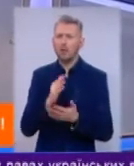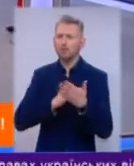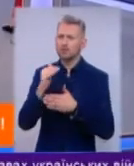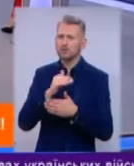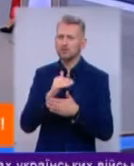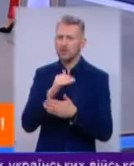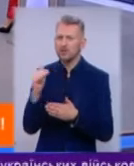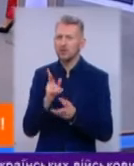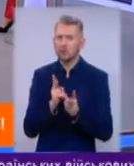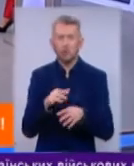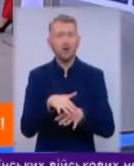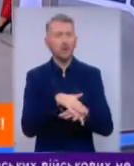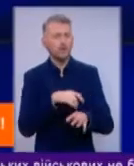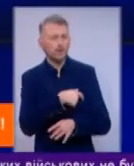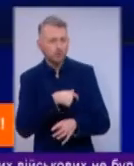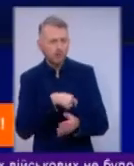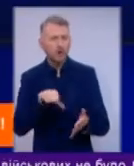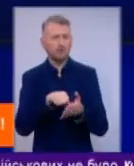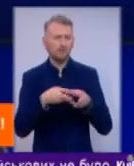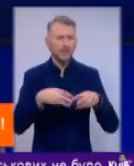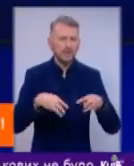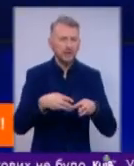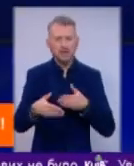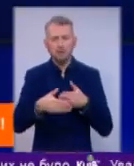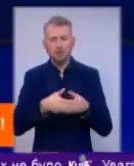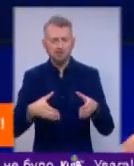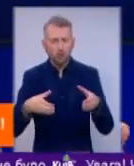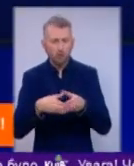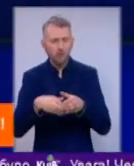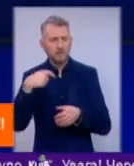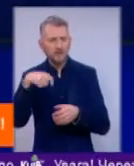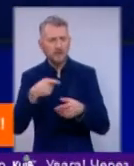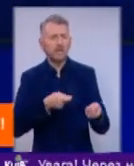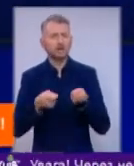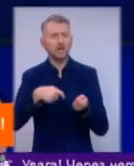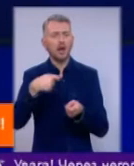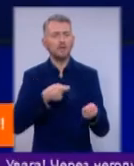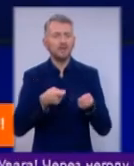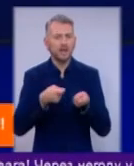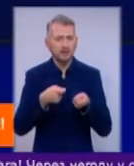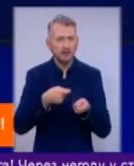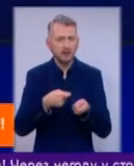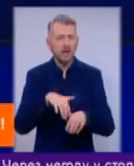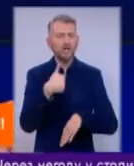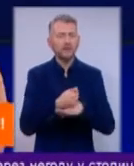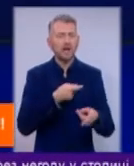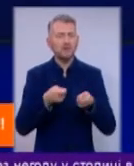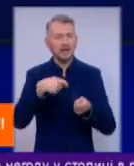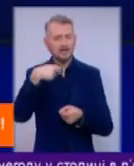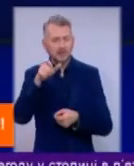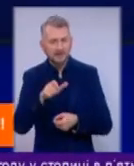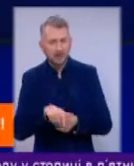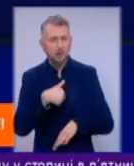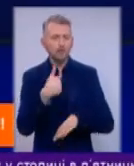депутати? Народні депутати, члени уряду, найближче оточення президента, наприклад, керівник адміністрації президента, очільники